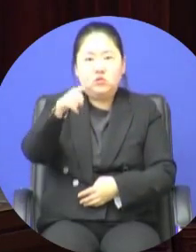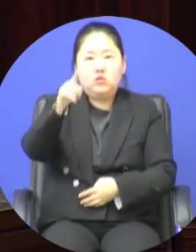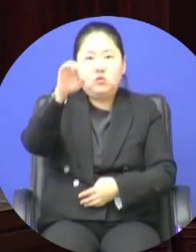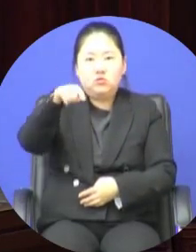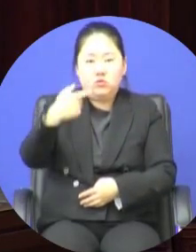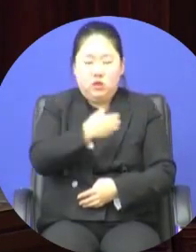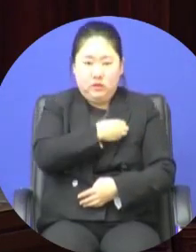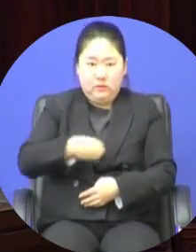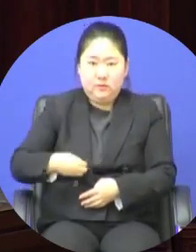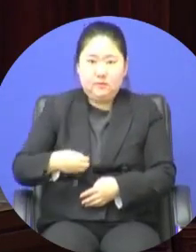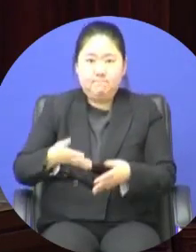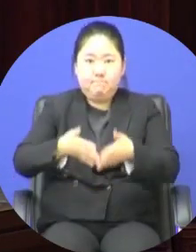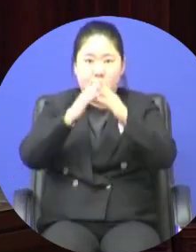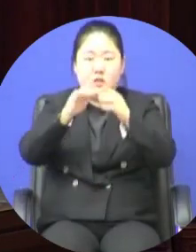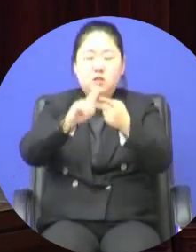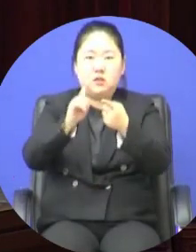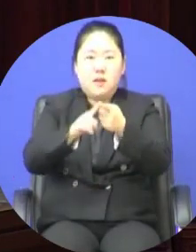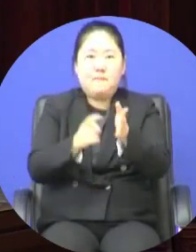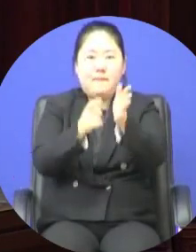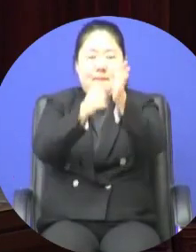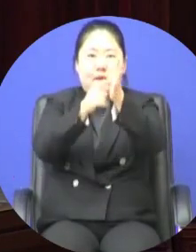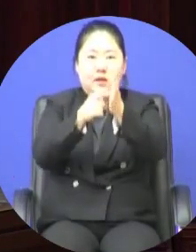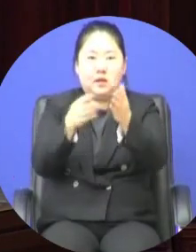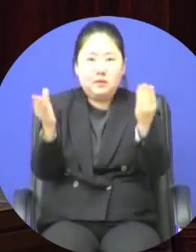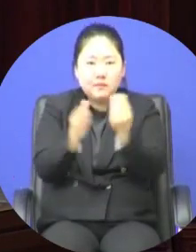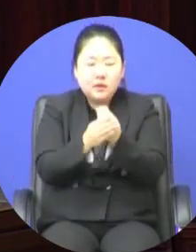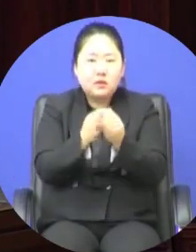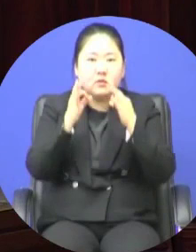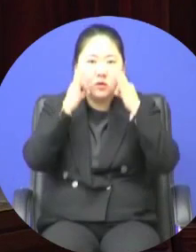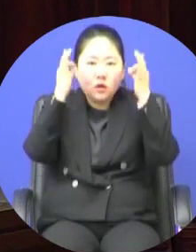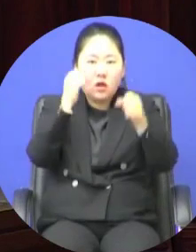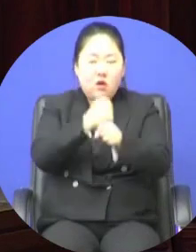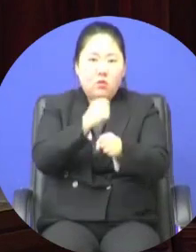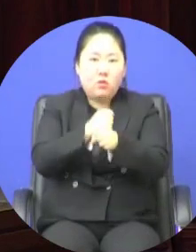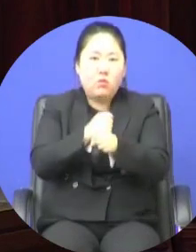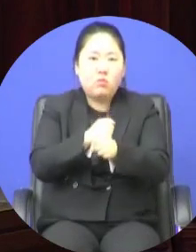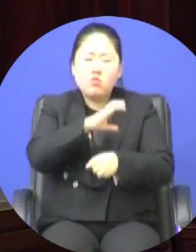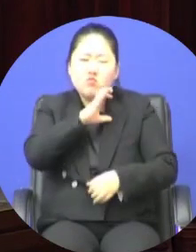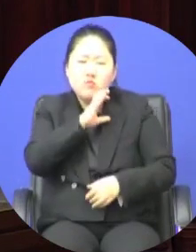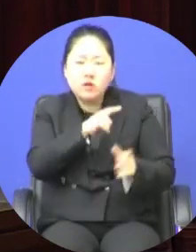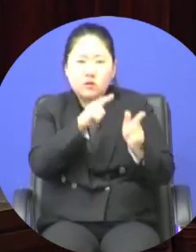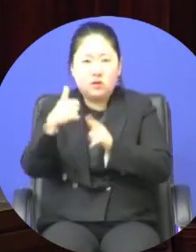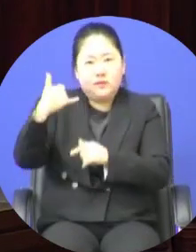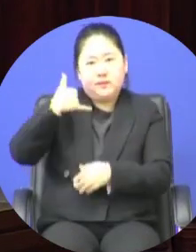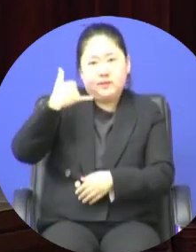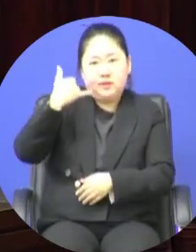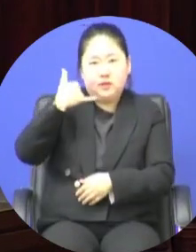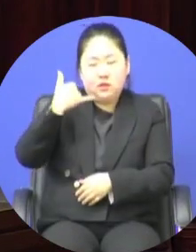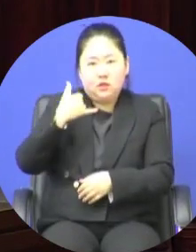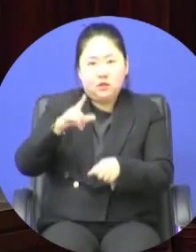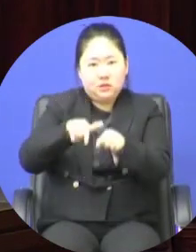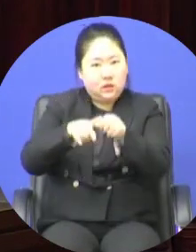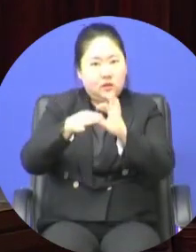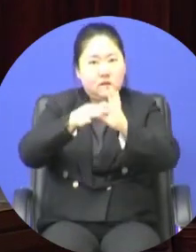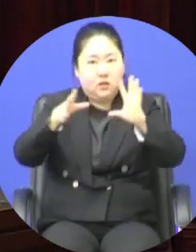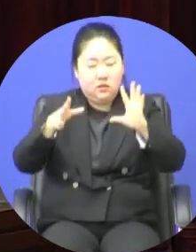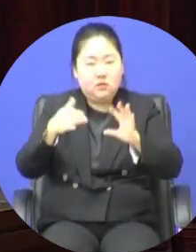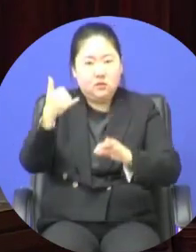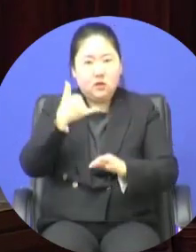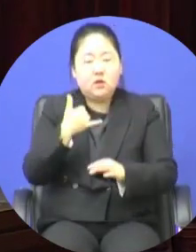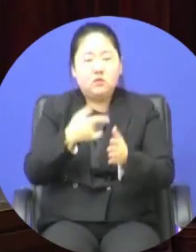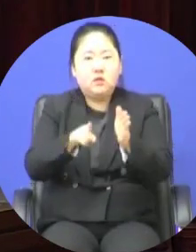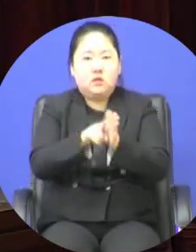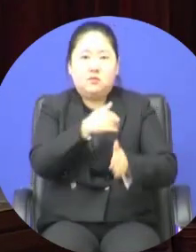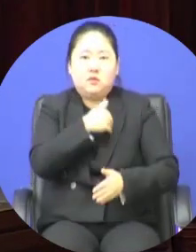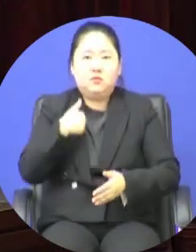역시 신속하게 마무리하고 민원콜센터를 운영하여 시민들이 언제 어디서나 품질 높은 공공서비스를 누릴 수